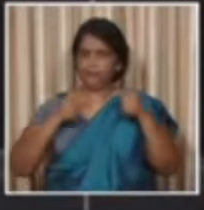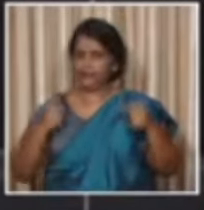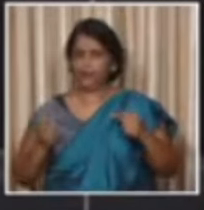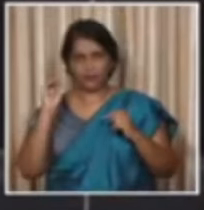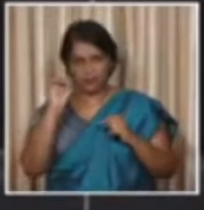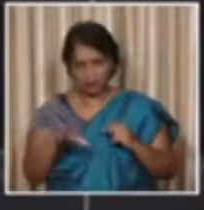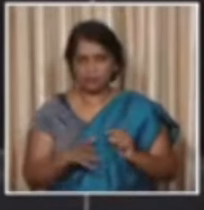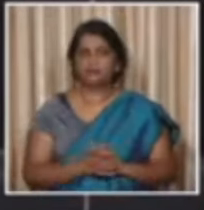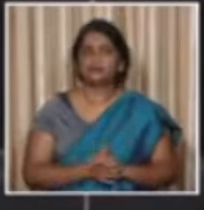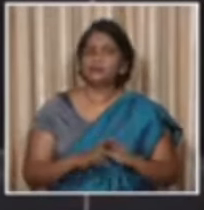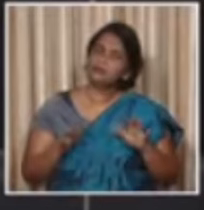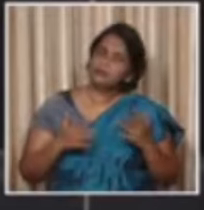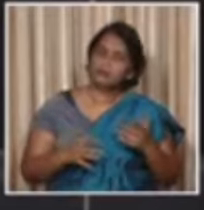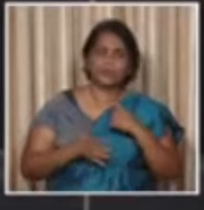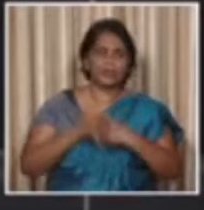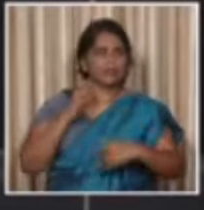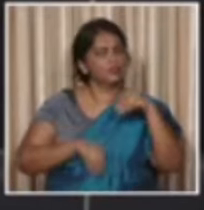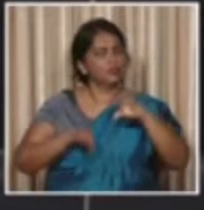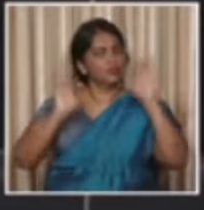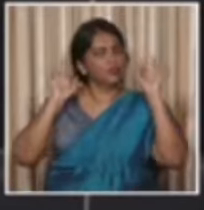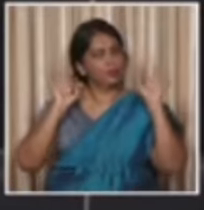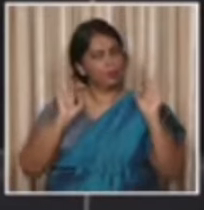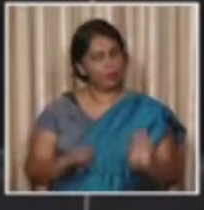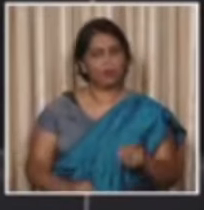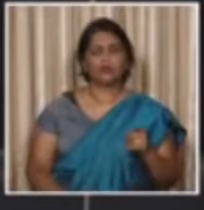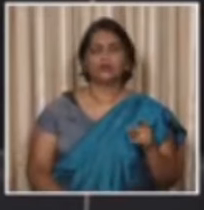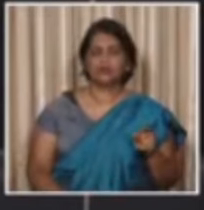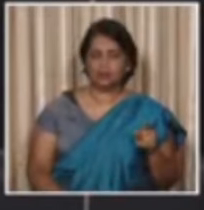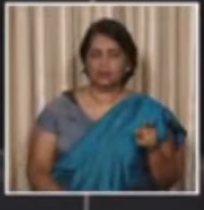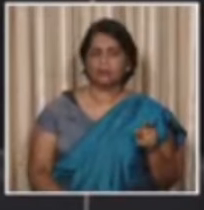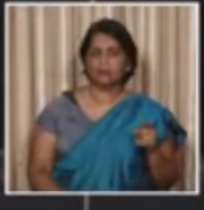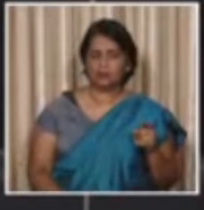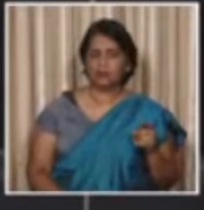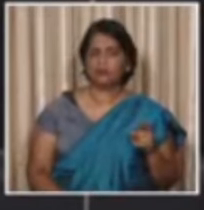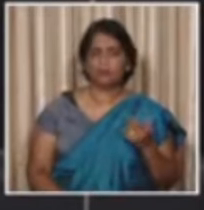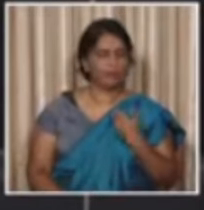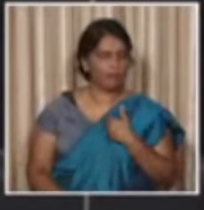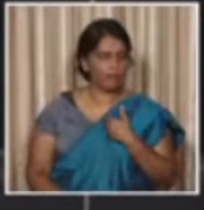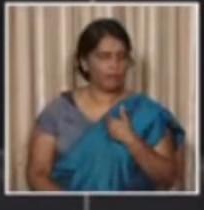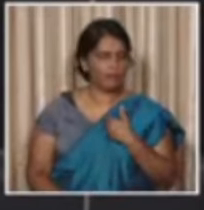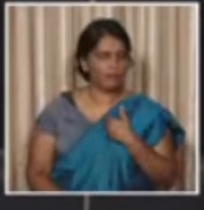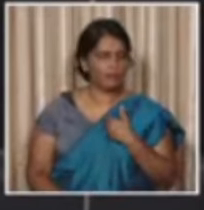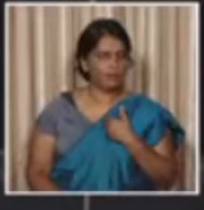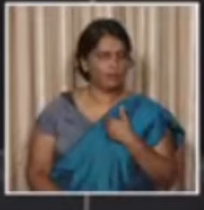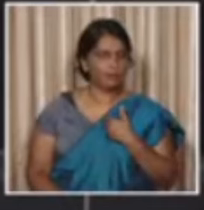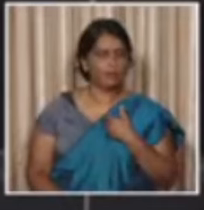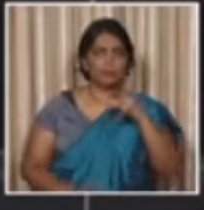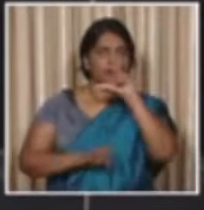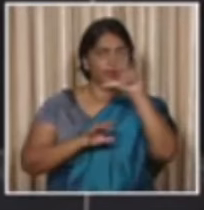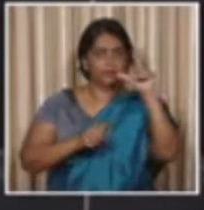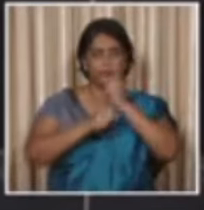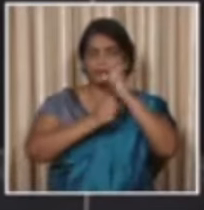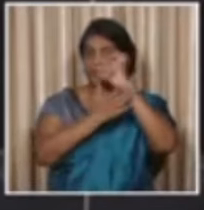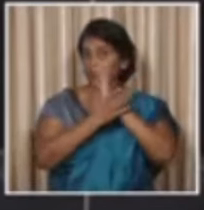දෙනවද එහෙම නැත්නම් ඡන්ද දීමෙන් වැළකී සිටිනවද කියලා අපේ 17 වෙනි